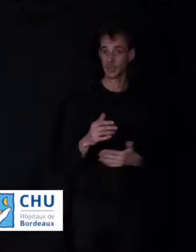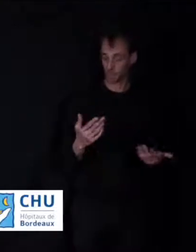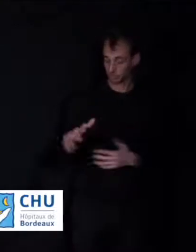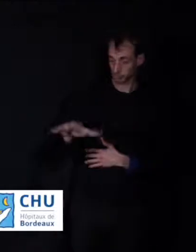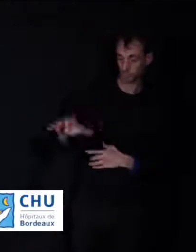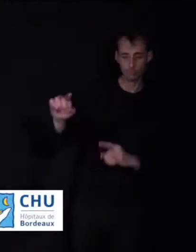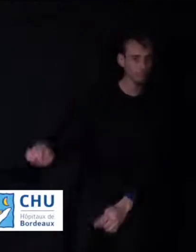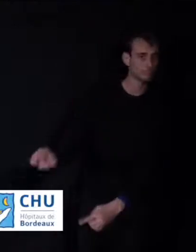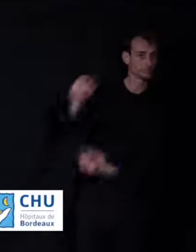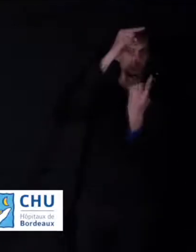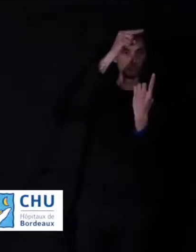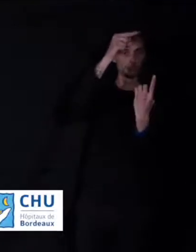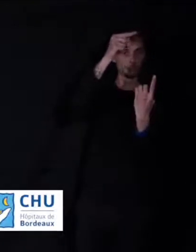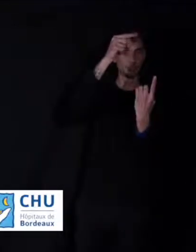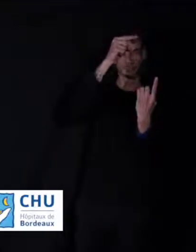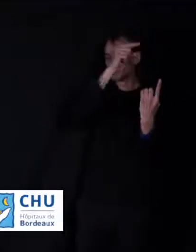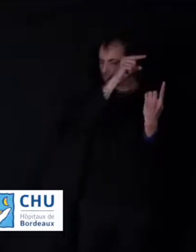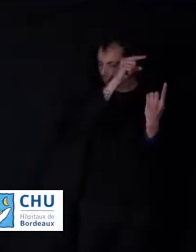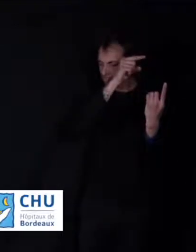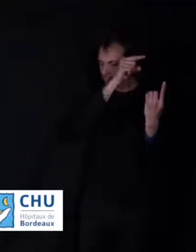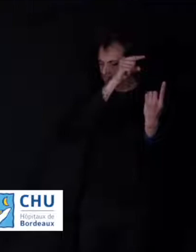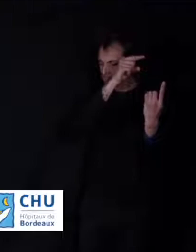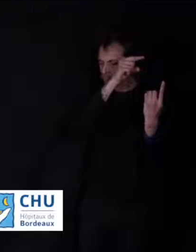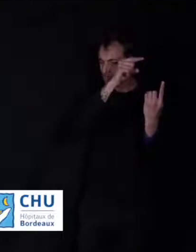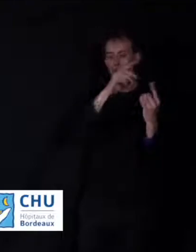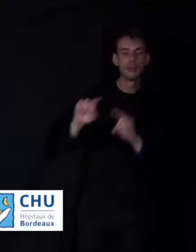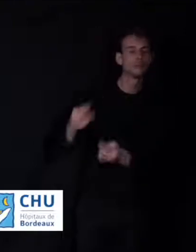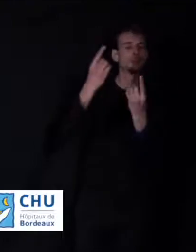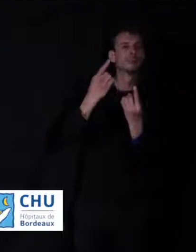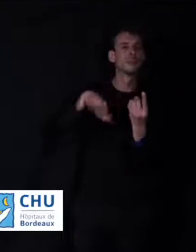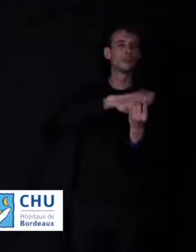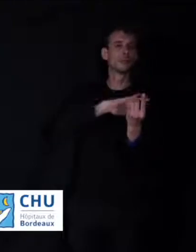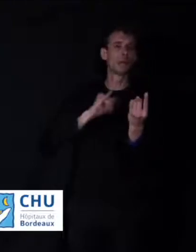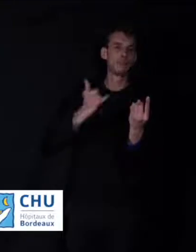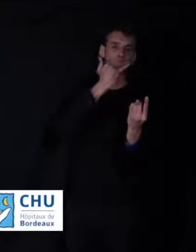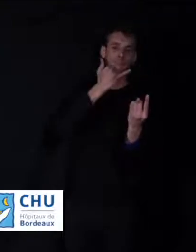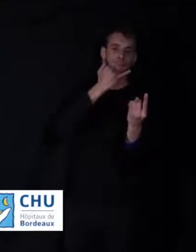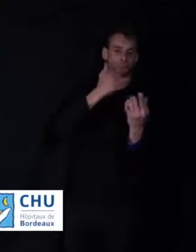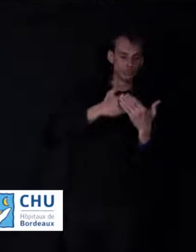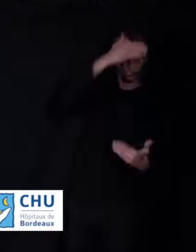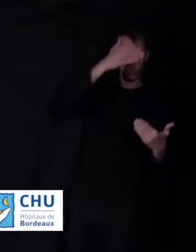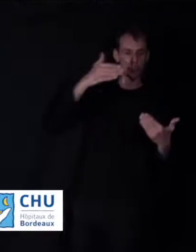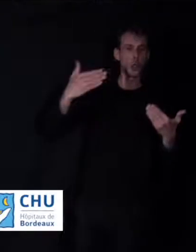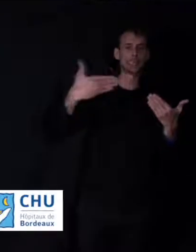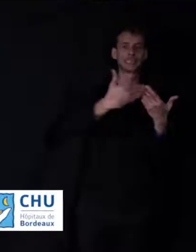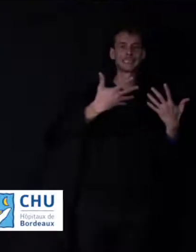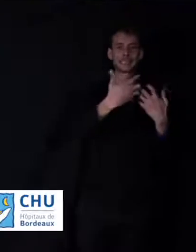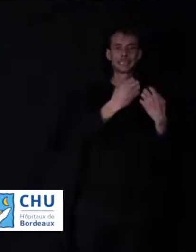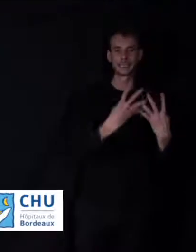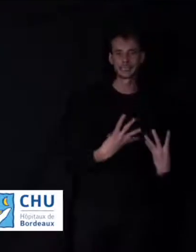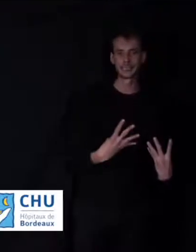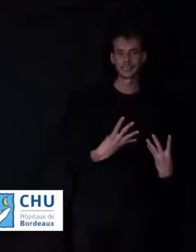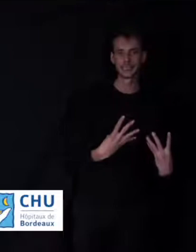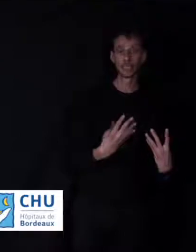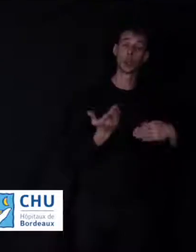contre lui a déclaré, environne l'erreur de son rempart sacré, où règne la raison, l'erreur est